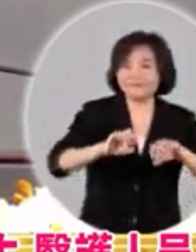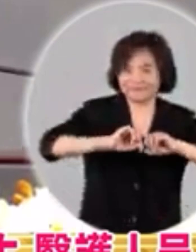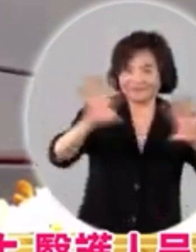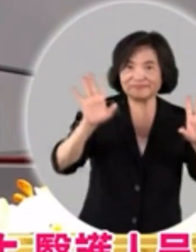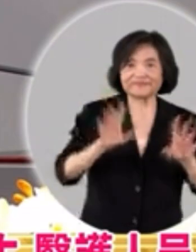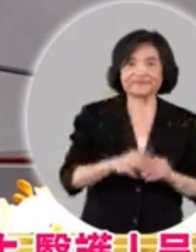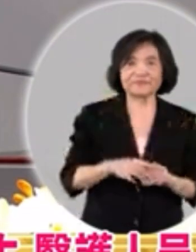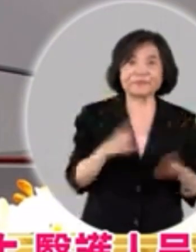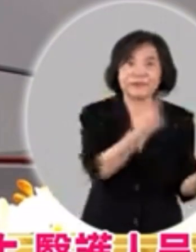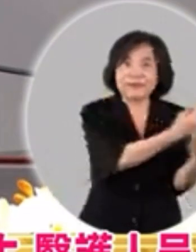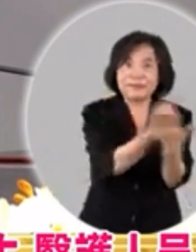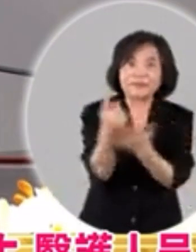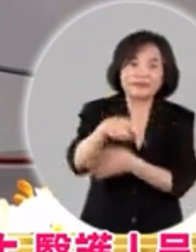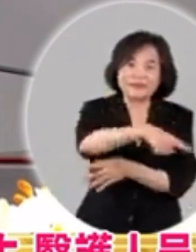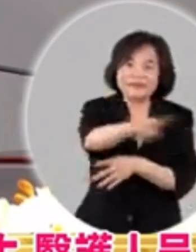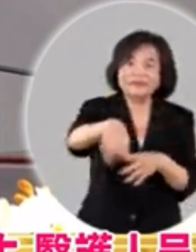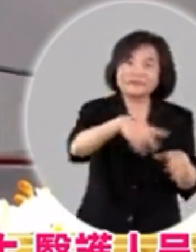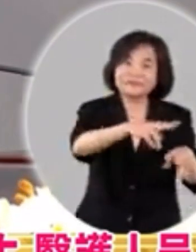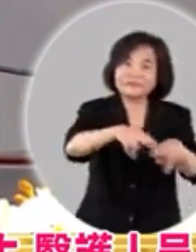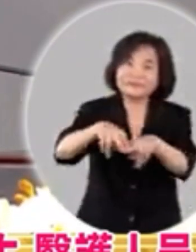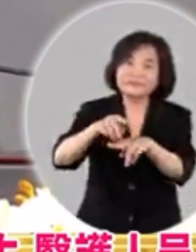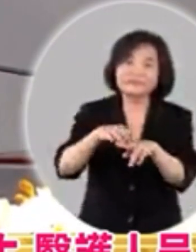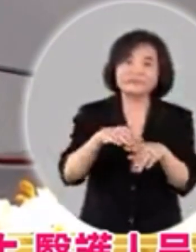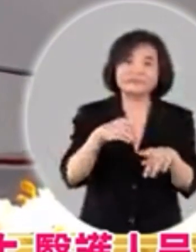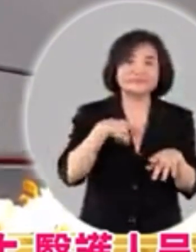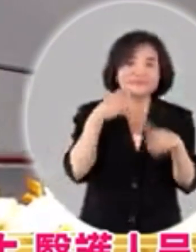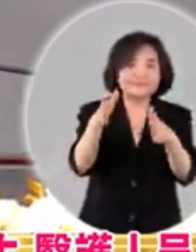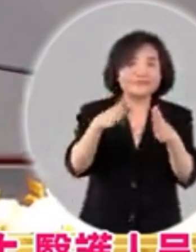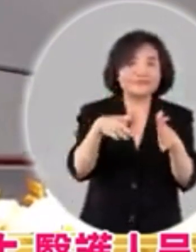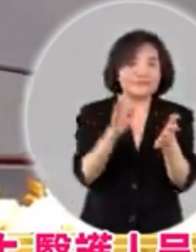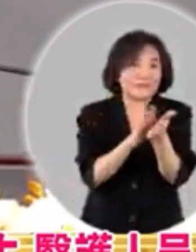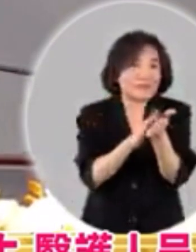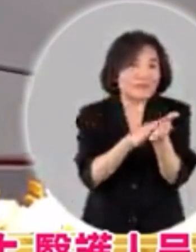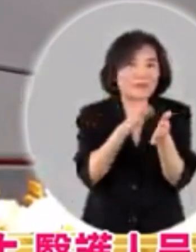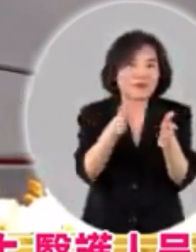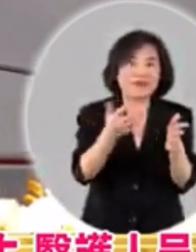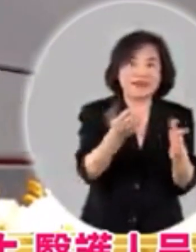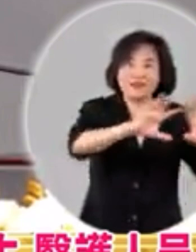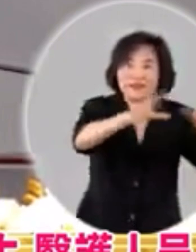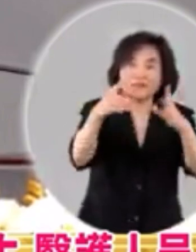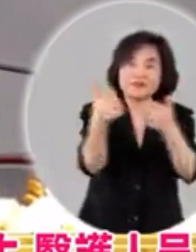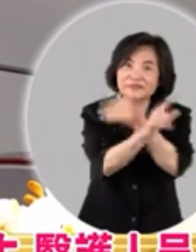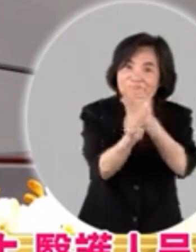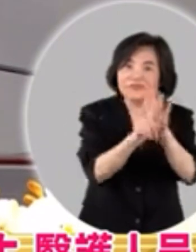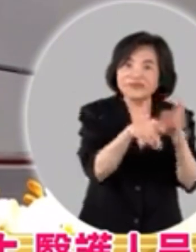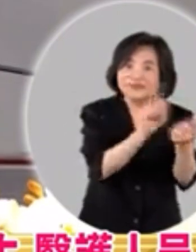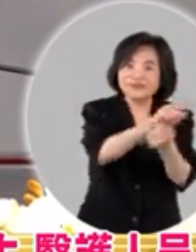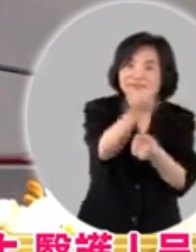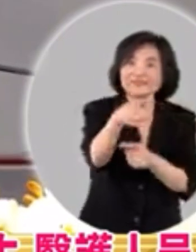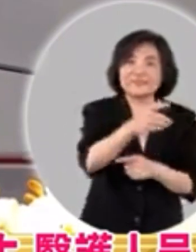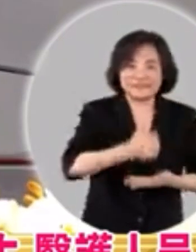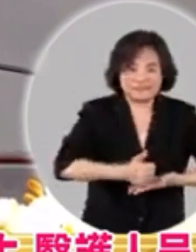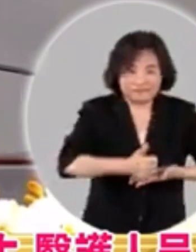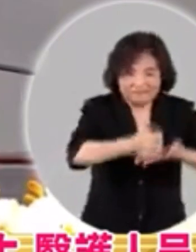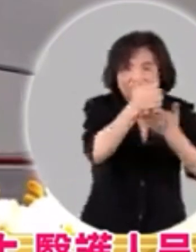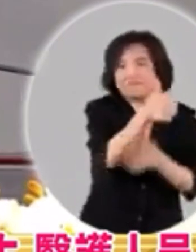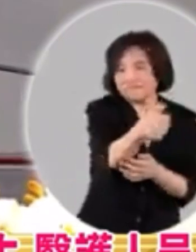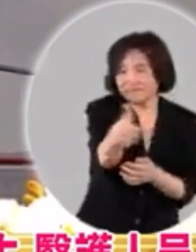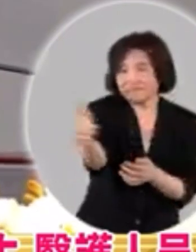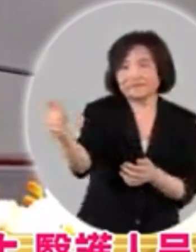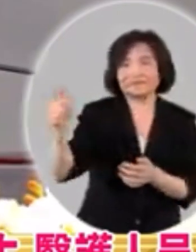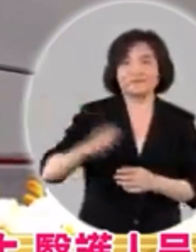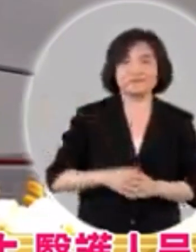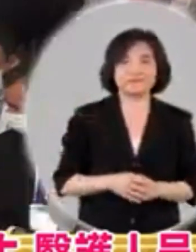我们所有在场的来宾以热烈的掌声向这些国家的代表致上我们最深的感谢。